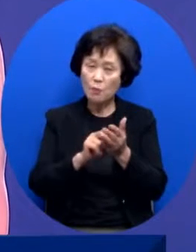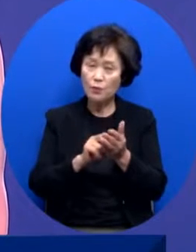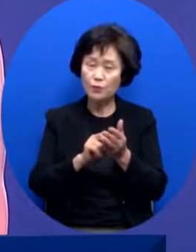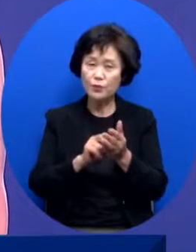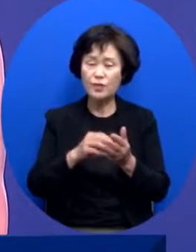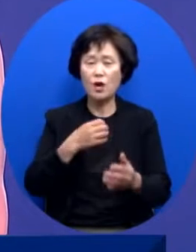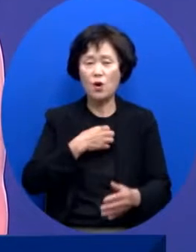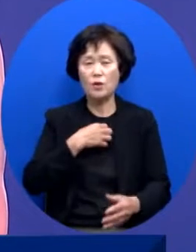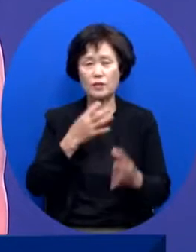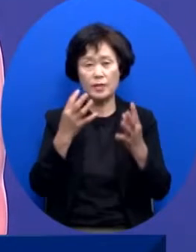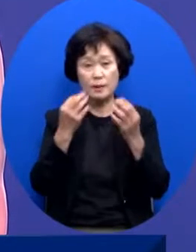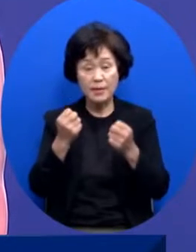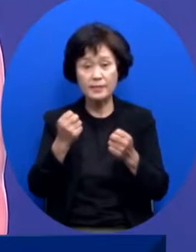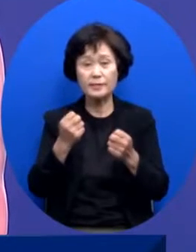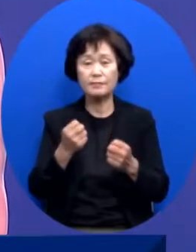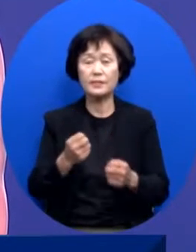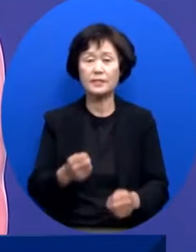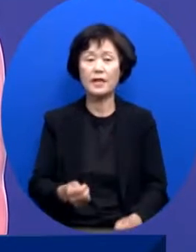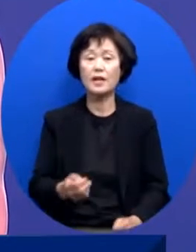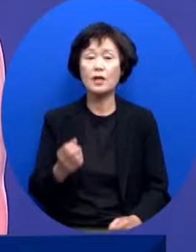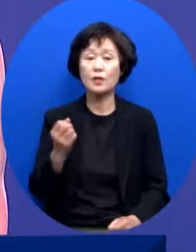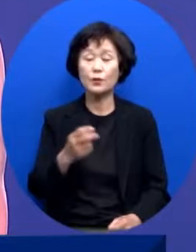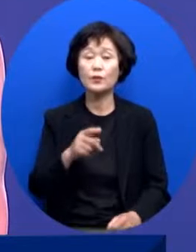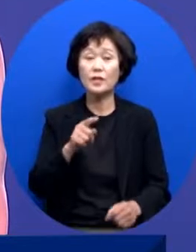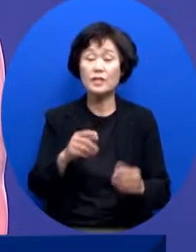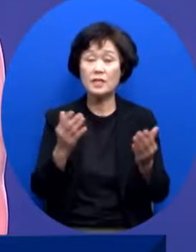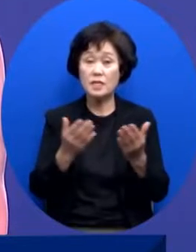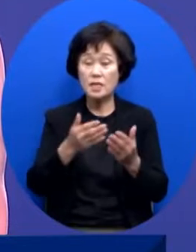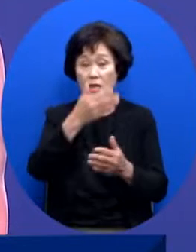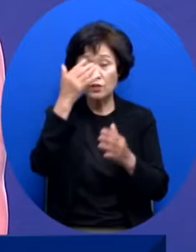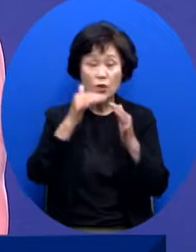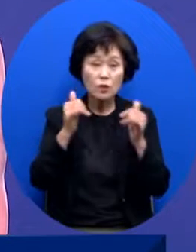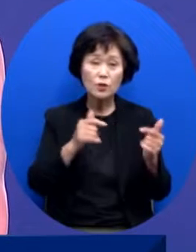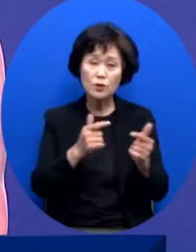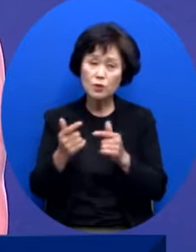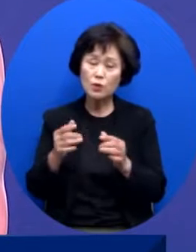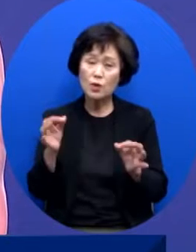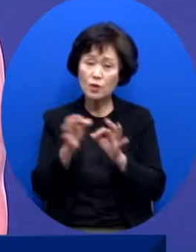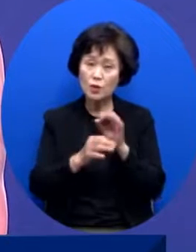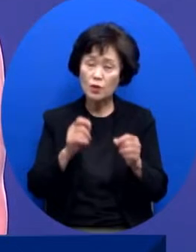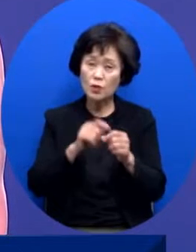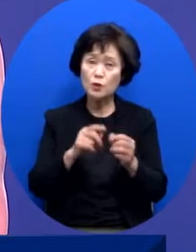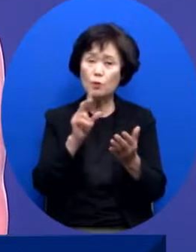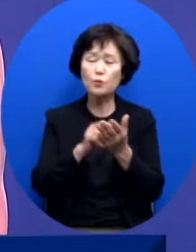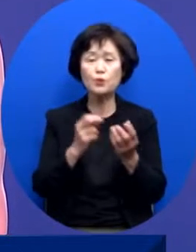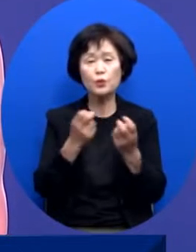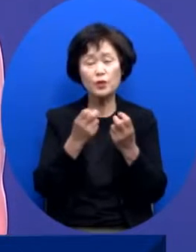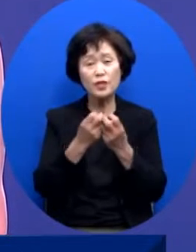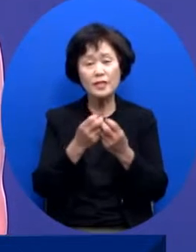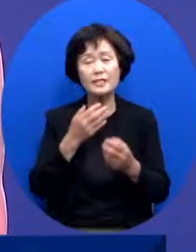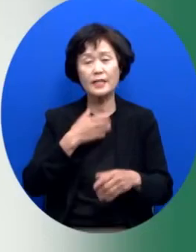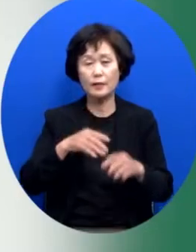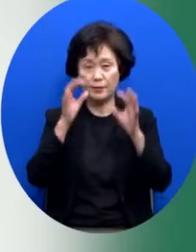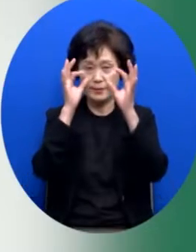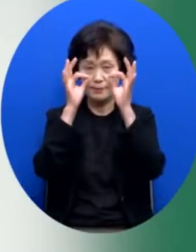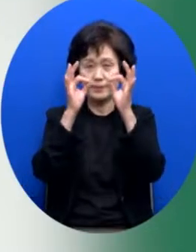건강한 경제 생활과 재정을 유지하기 위해서 청년들은 어떻게 해야할지 장현수 기자가 알아봤습니다